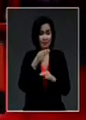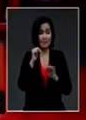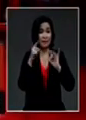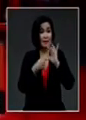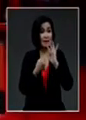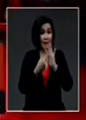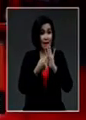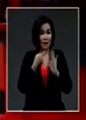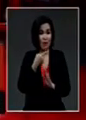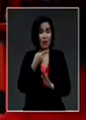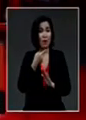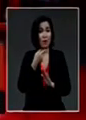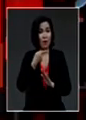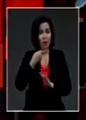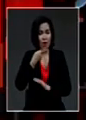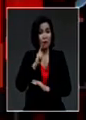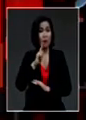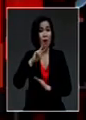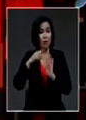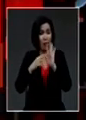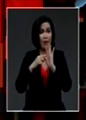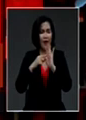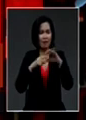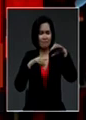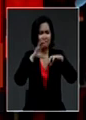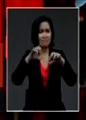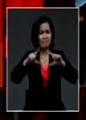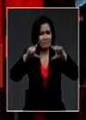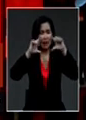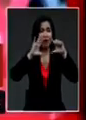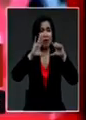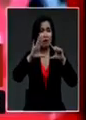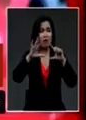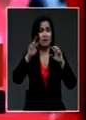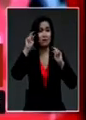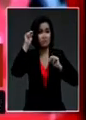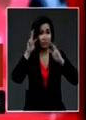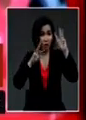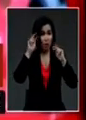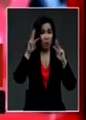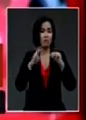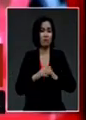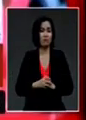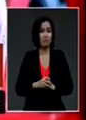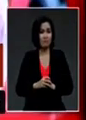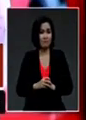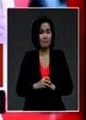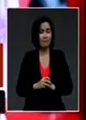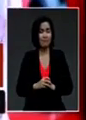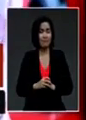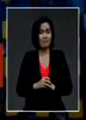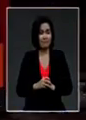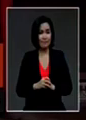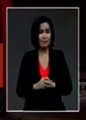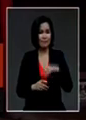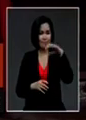าลเจ้าพ่อเทพารักษ์และเจ้าแม่ทับทิมซึ่งเป็นศาลเจ้าหลักของชาวปากน้ำโพนะครับเช่นเดียวกันกับศ